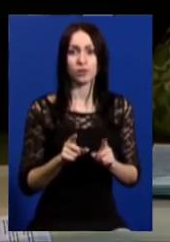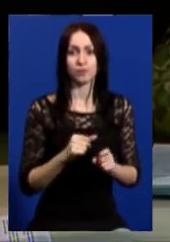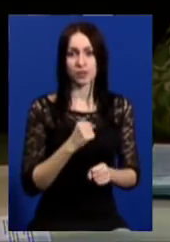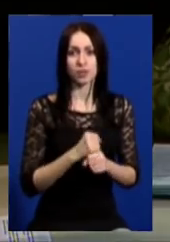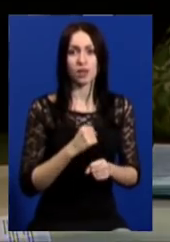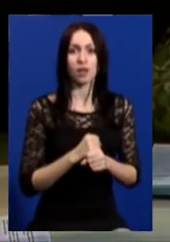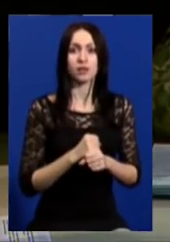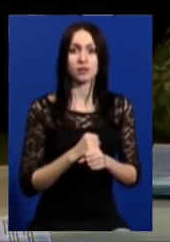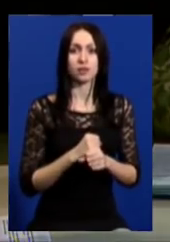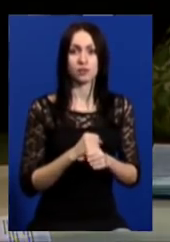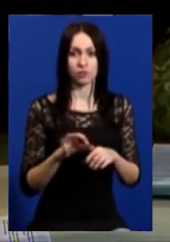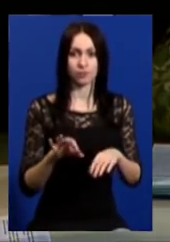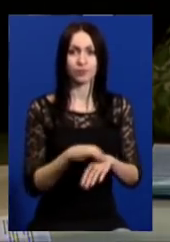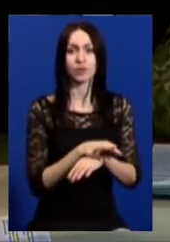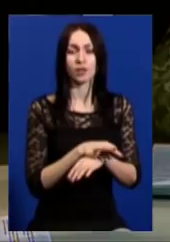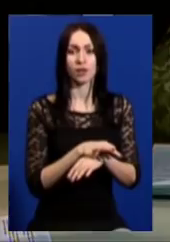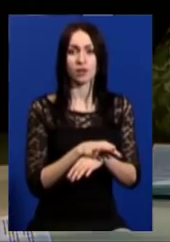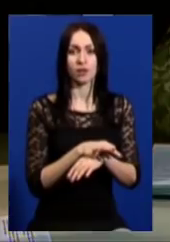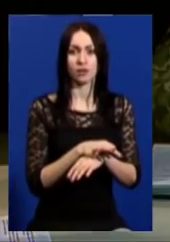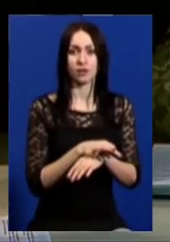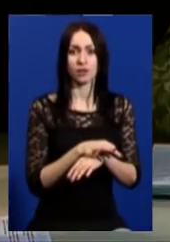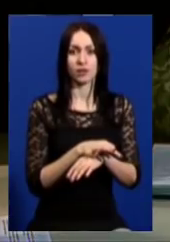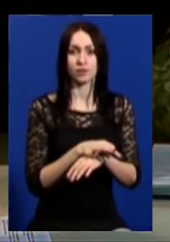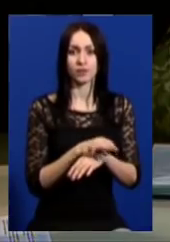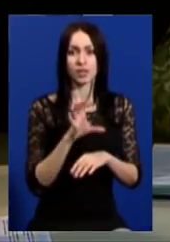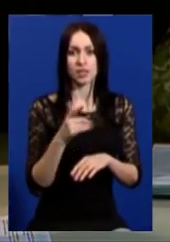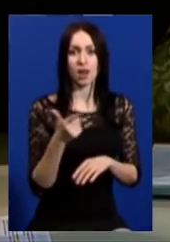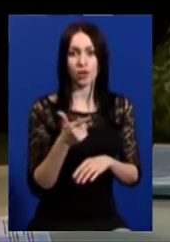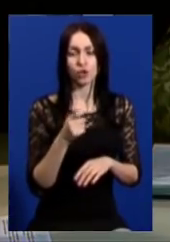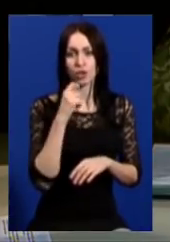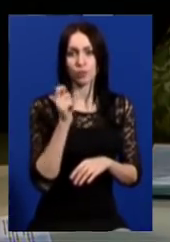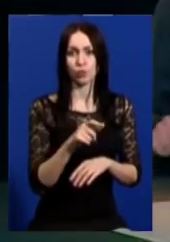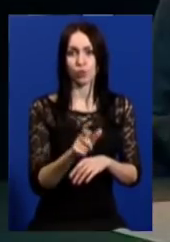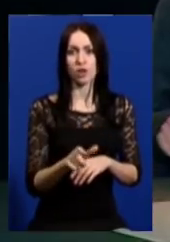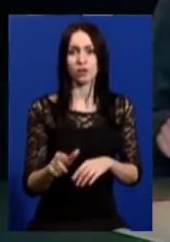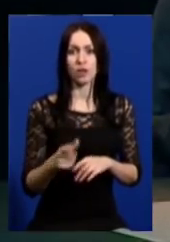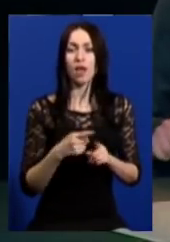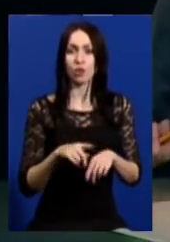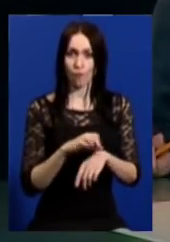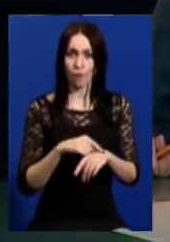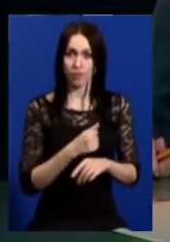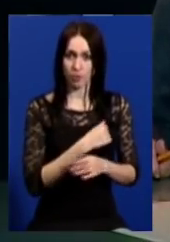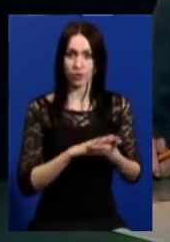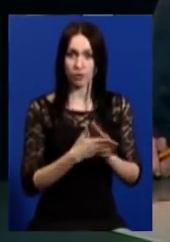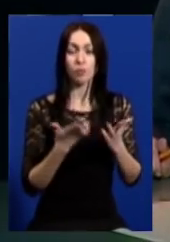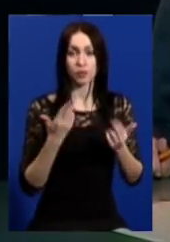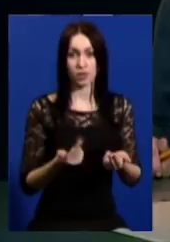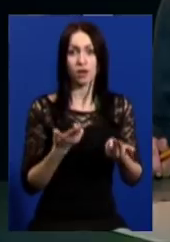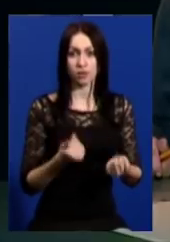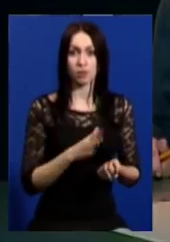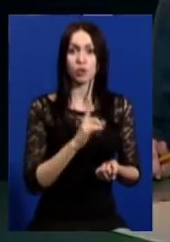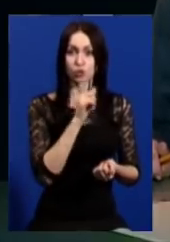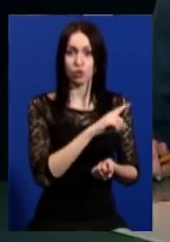здійснити шлюб з громадянками України. Це під час воєнного стану був такий випадок, що людина